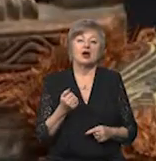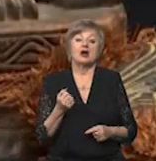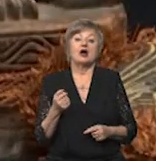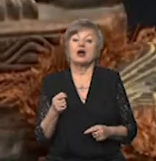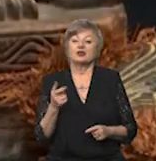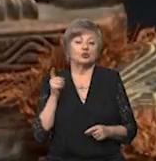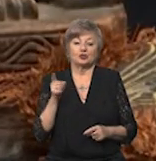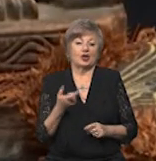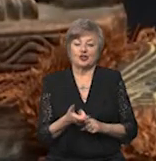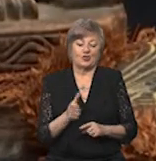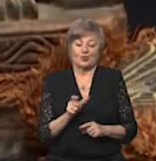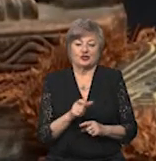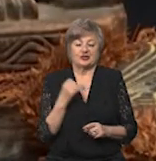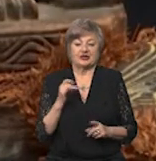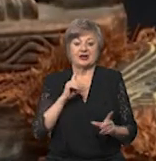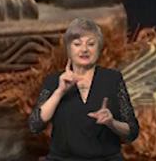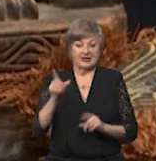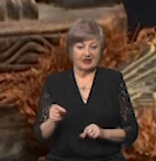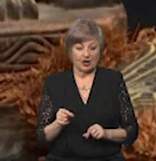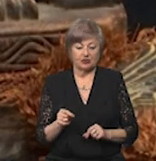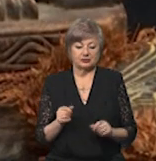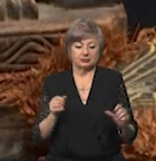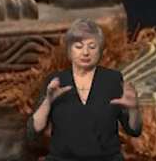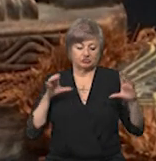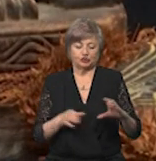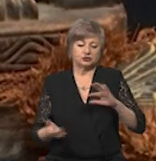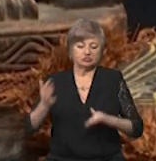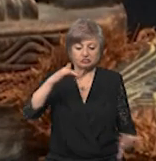не дуже цікаво їхати. Айсберги та пінгвіни тільки.